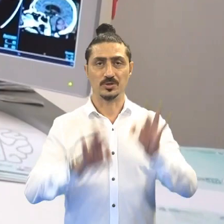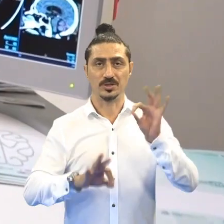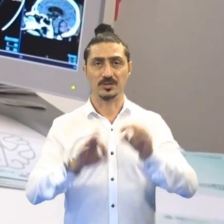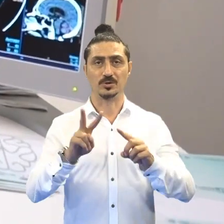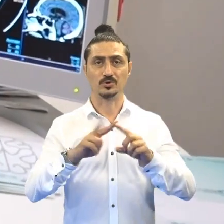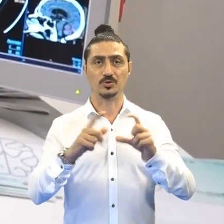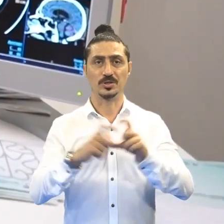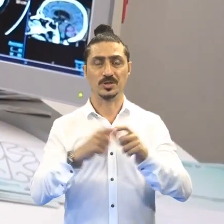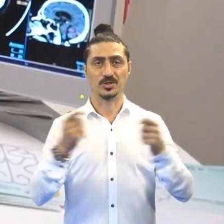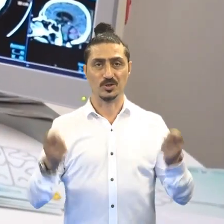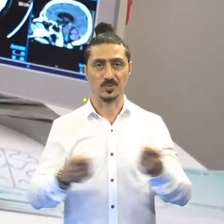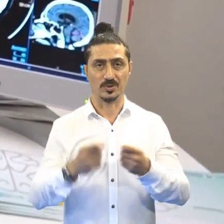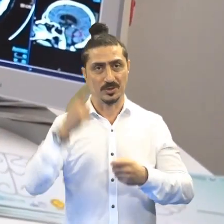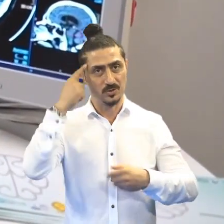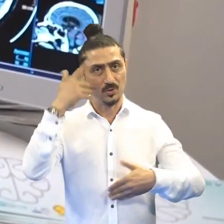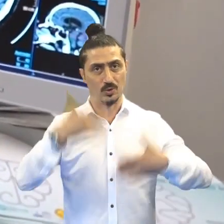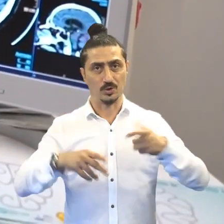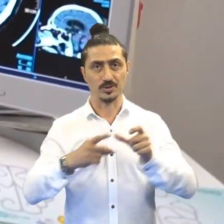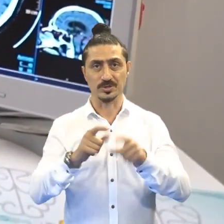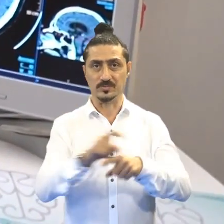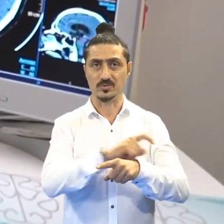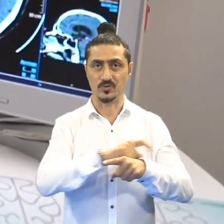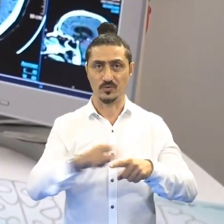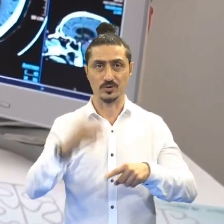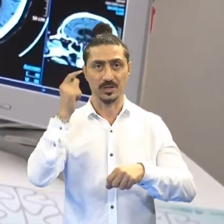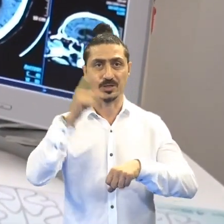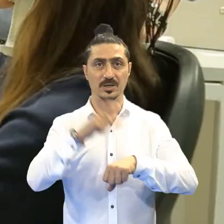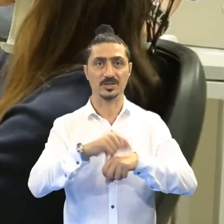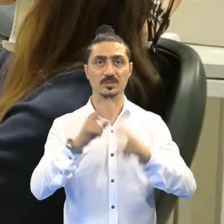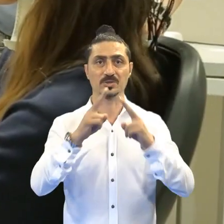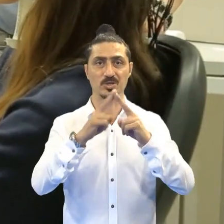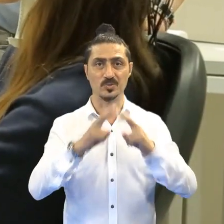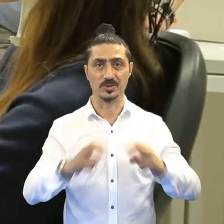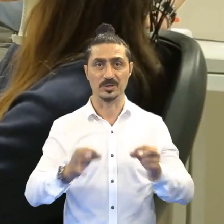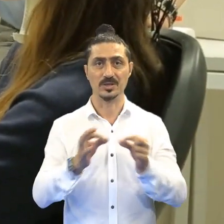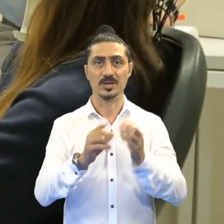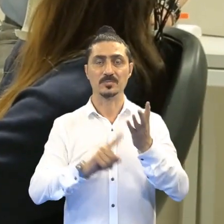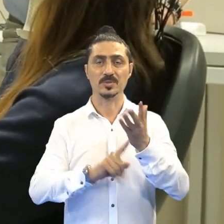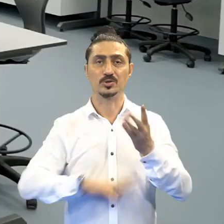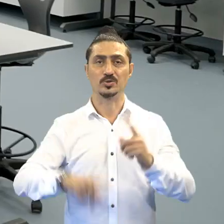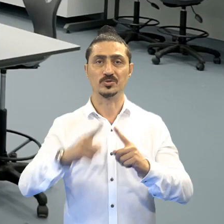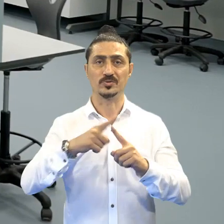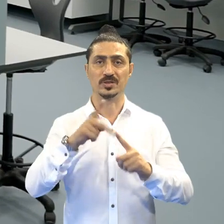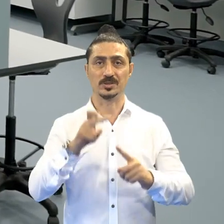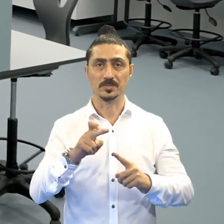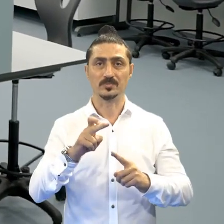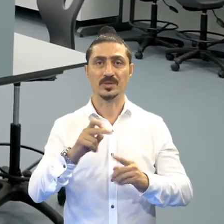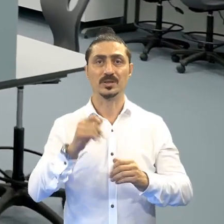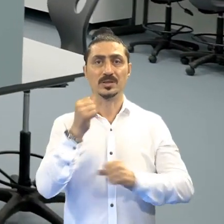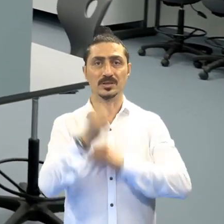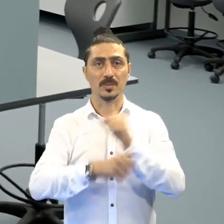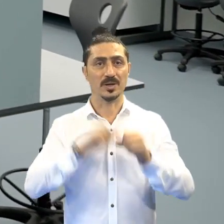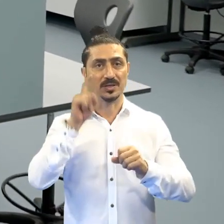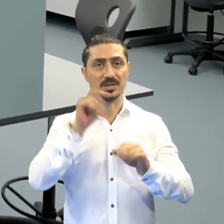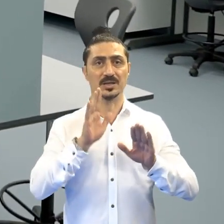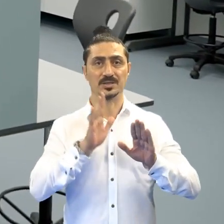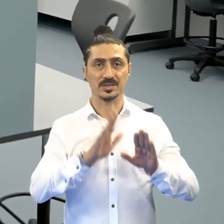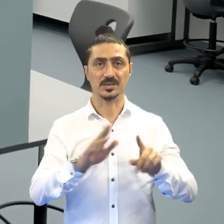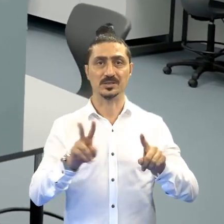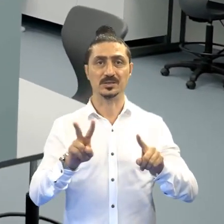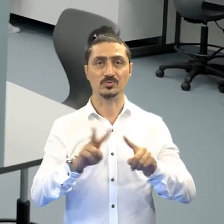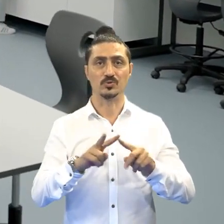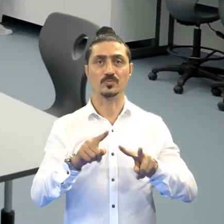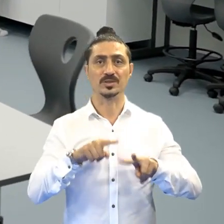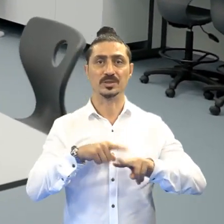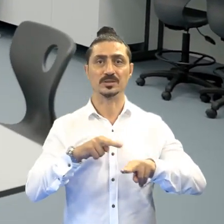Nöromodülasyon tedavileri, nörogenetik çalışmaları, otizm, şizofreni, Alzheimer araştırmaları, biyoteknoloji ve tıp,